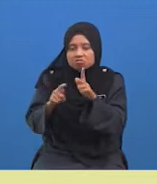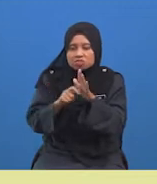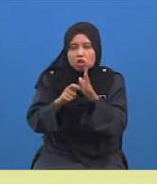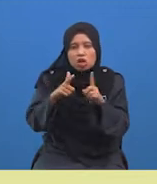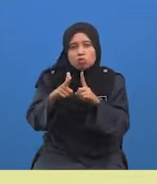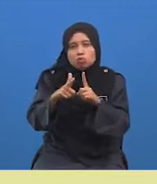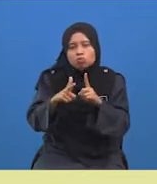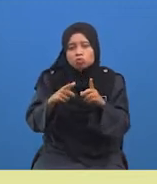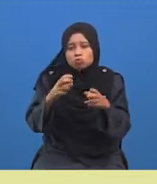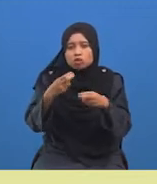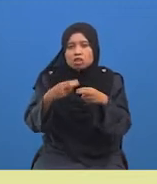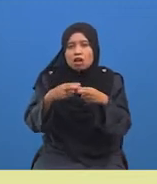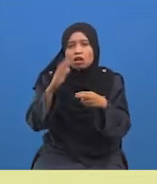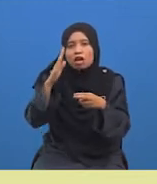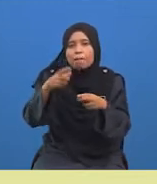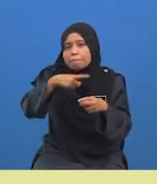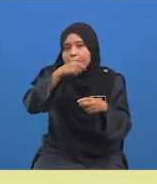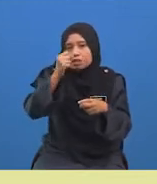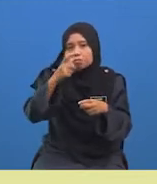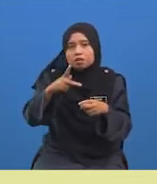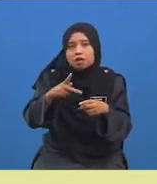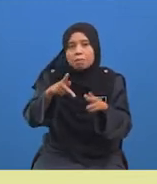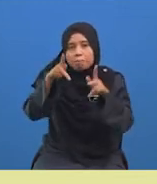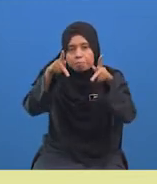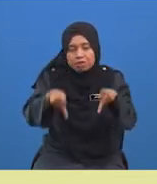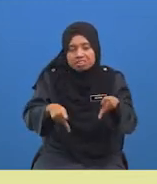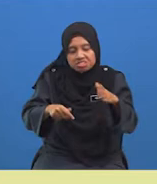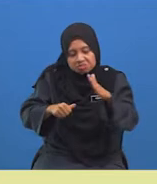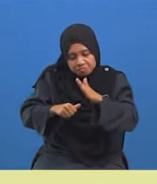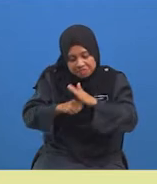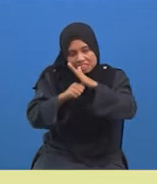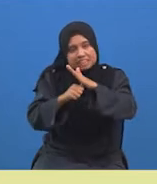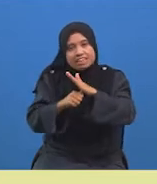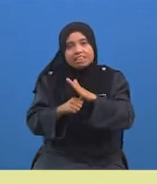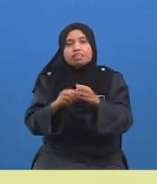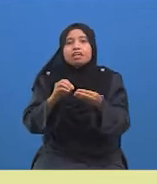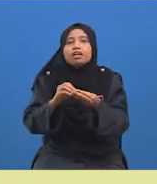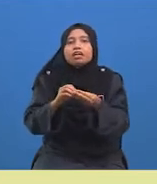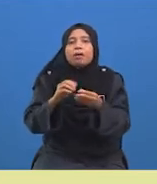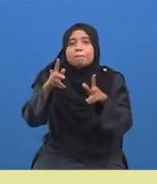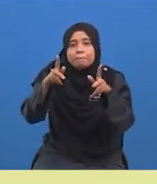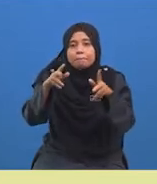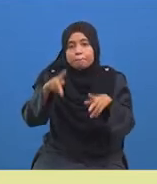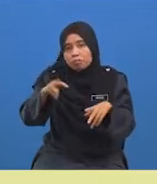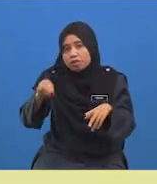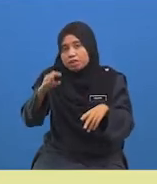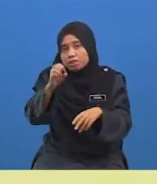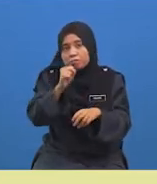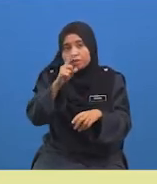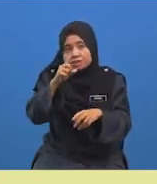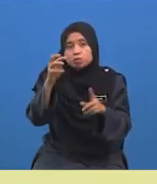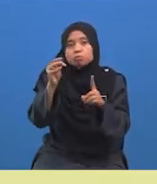terlalu ketat boleh mengakibatkan pekerja tertekan. Pelajar mendapat markah untuk